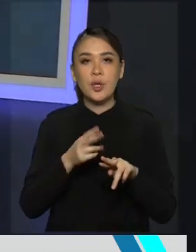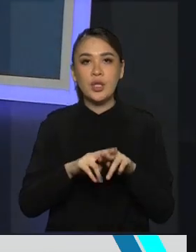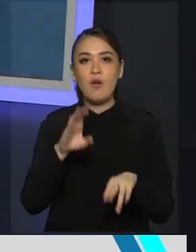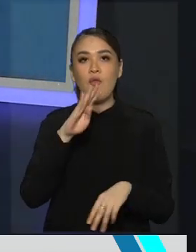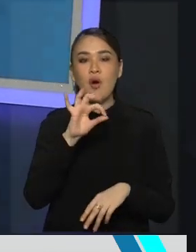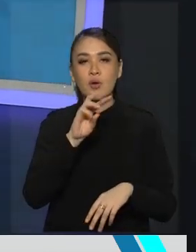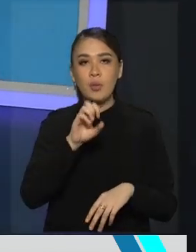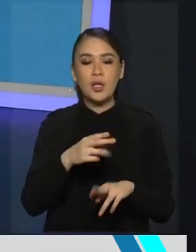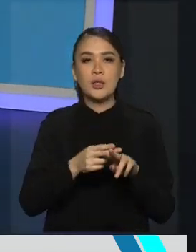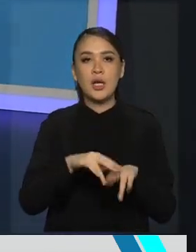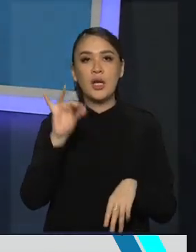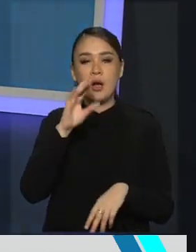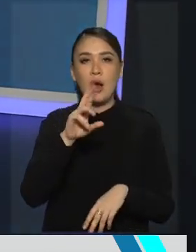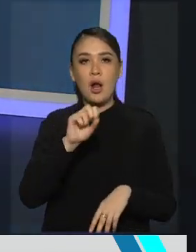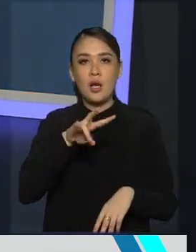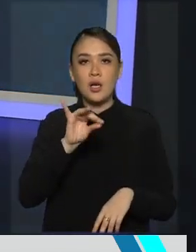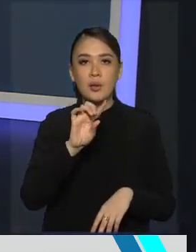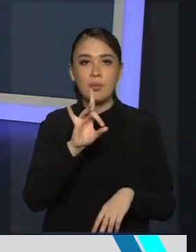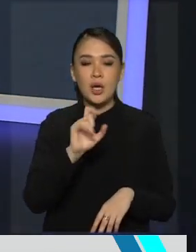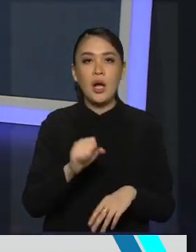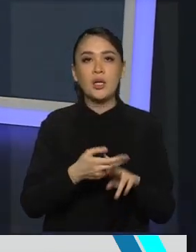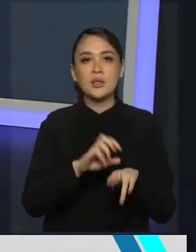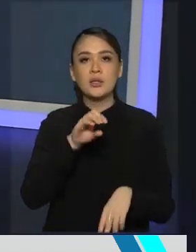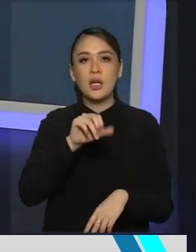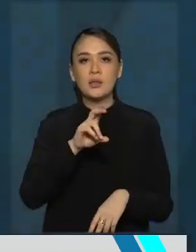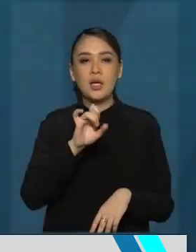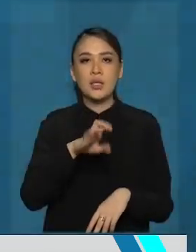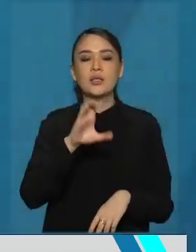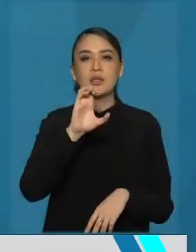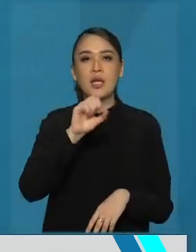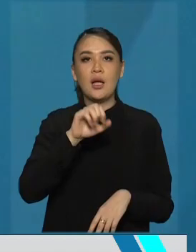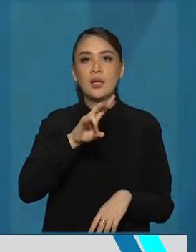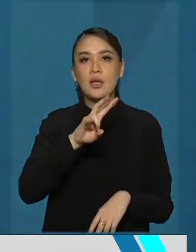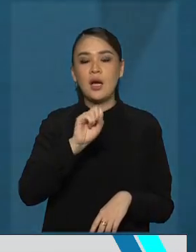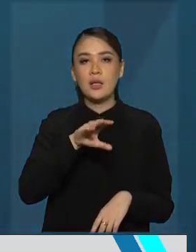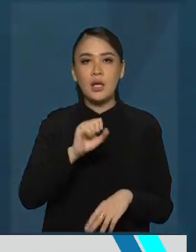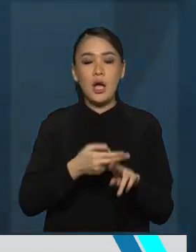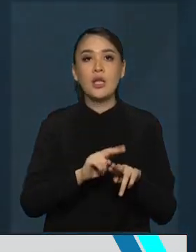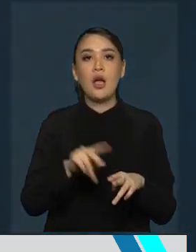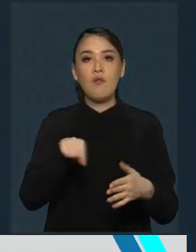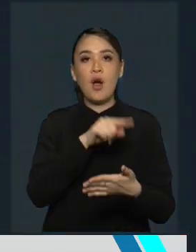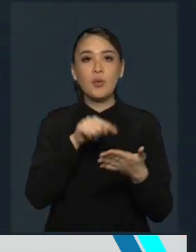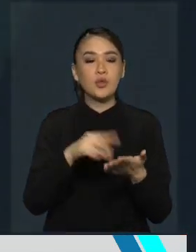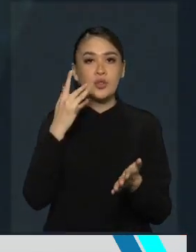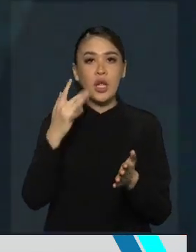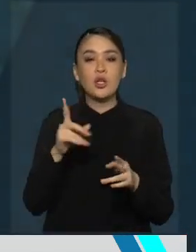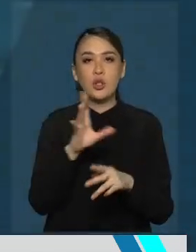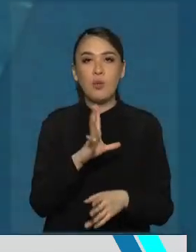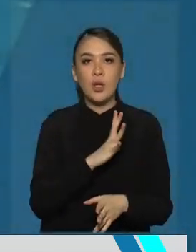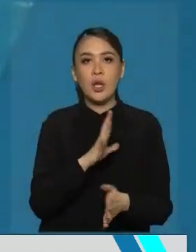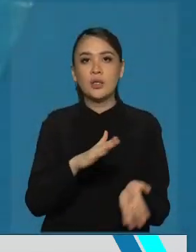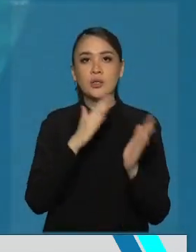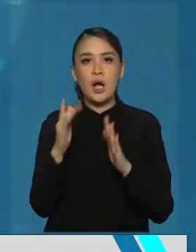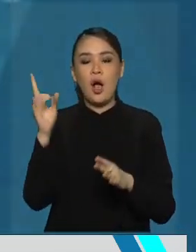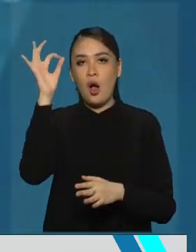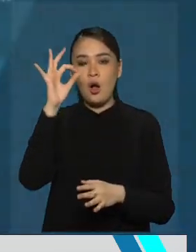формат и на калибры, допустим, стандартов НАТО, да? И люди, которые этот вопрос задают, сразу видно, что это дилетанты, которые